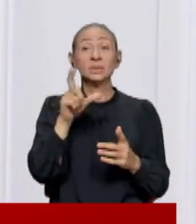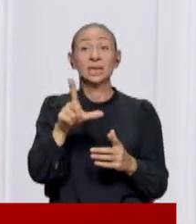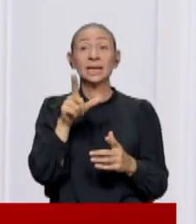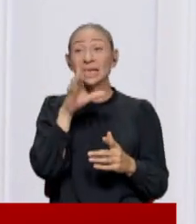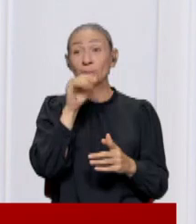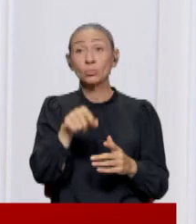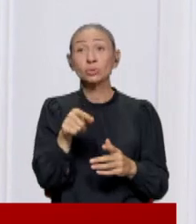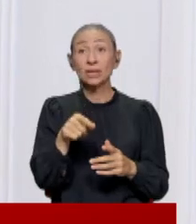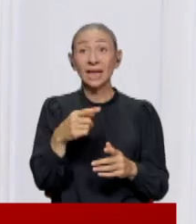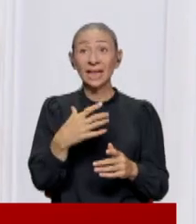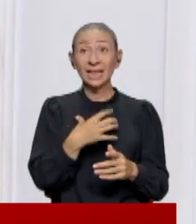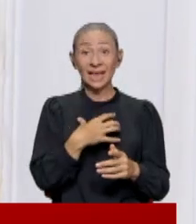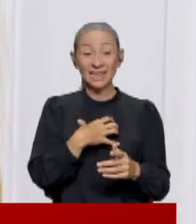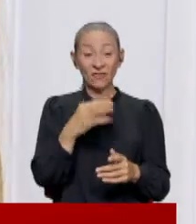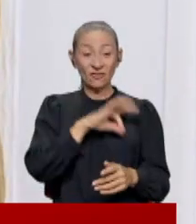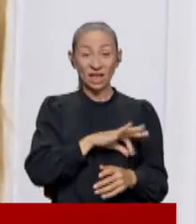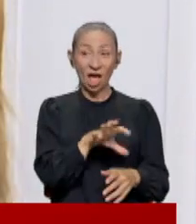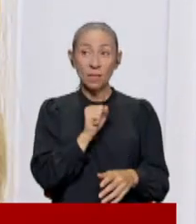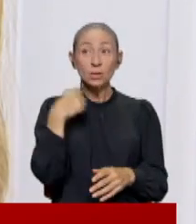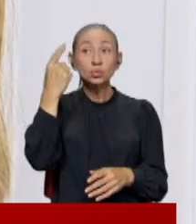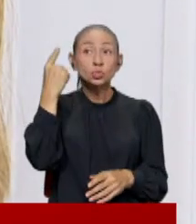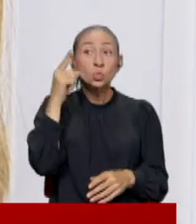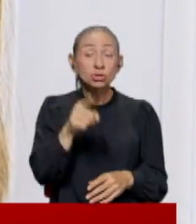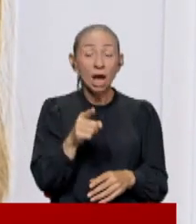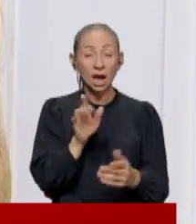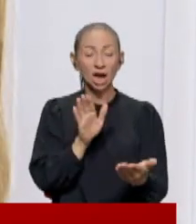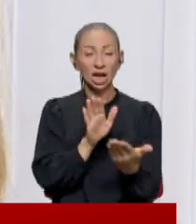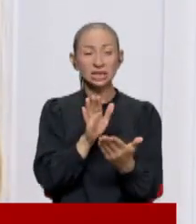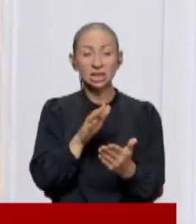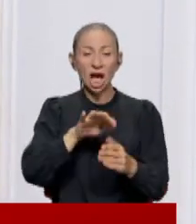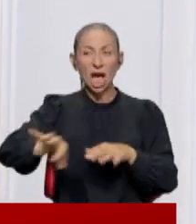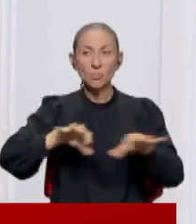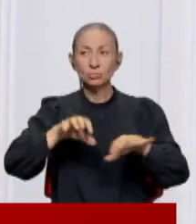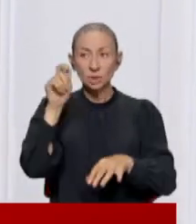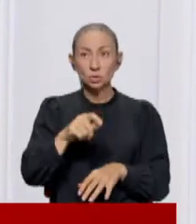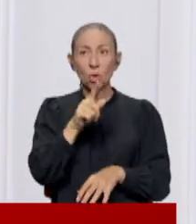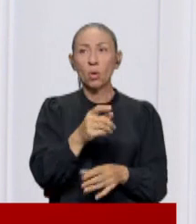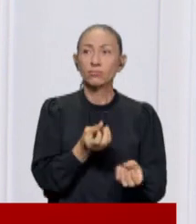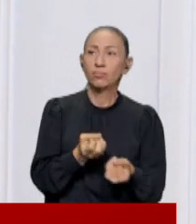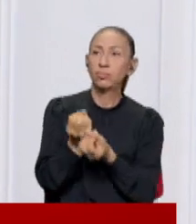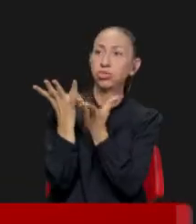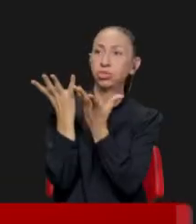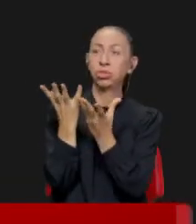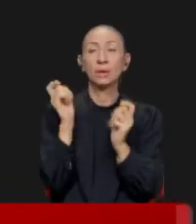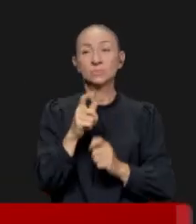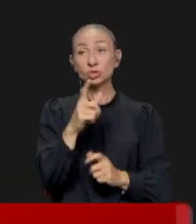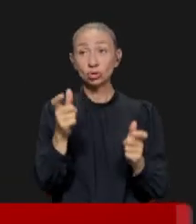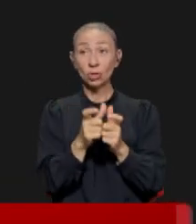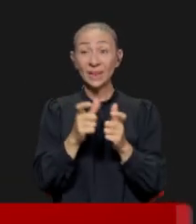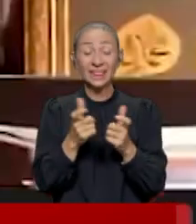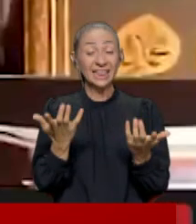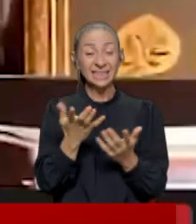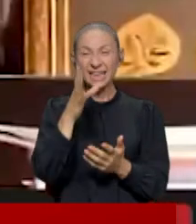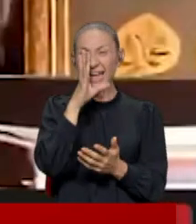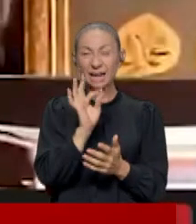Kim buradan eğer kendine bir fayda sağlayacağını düşünüyorsa, karşısındakini ötekileştiriyorsa o sızdırmıştır diye düşünüyorum. Toplantının nasıl